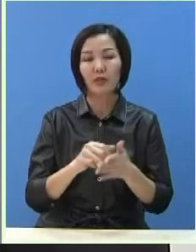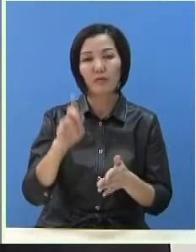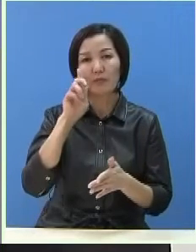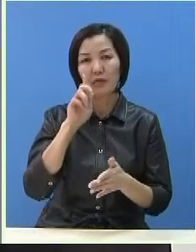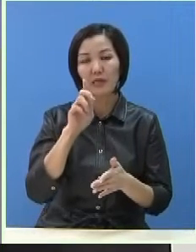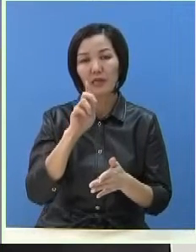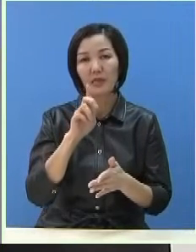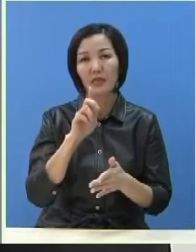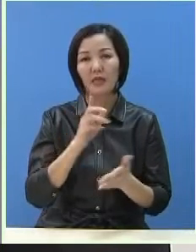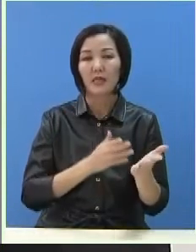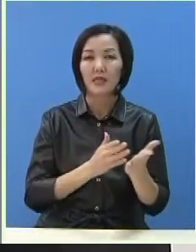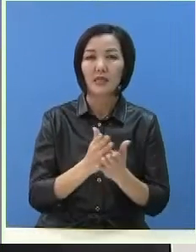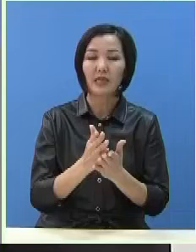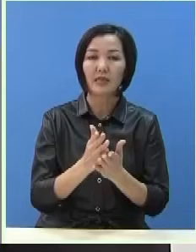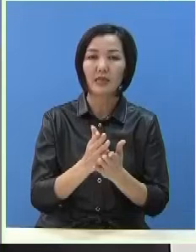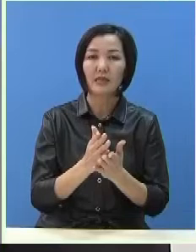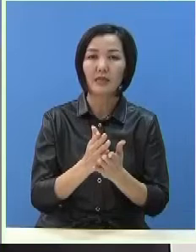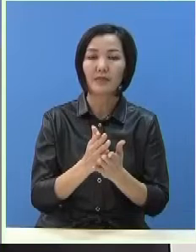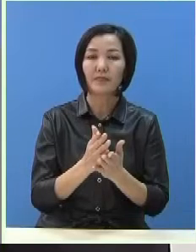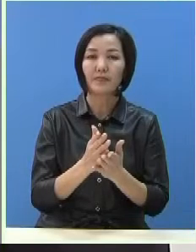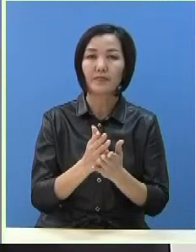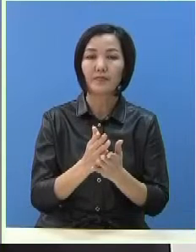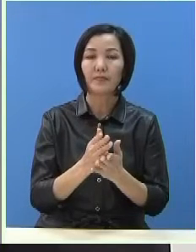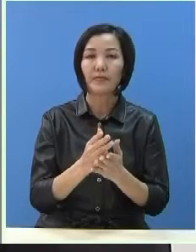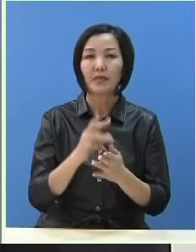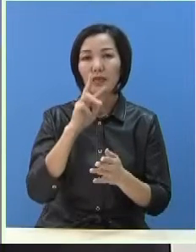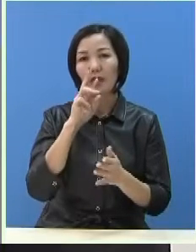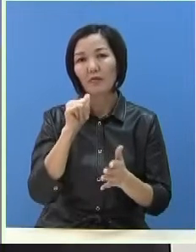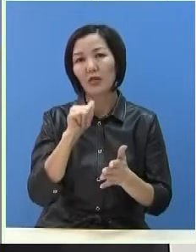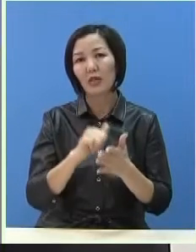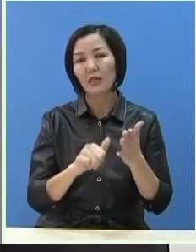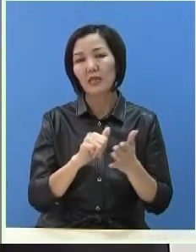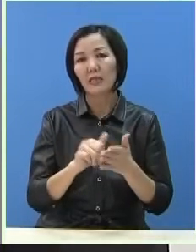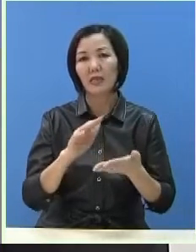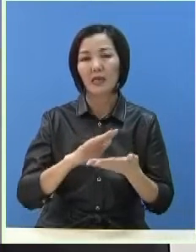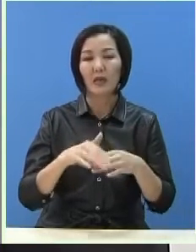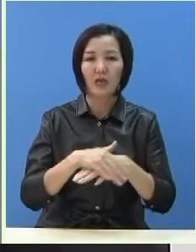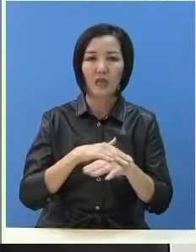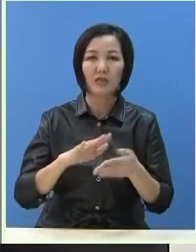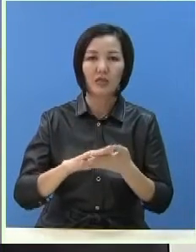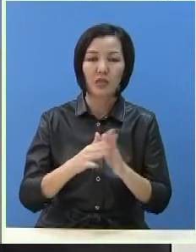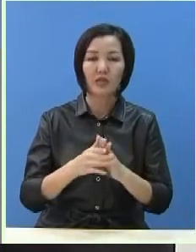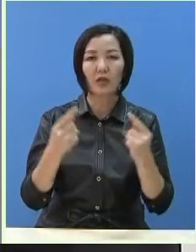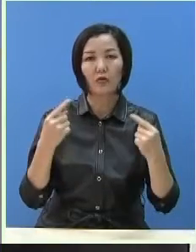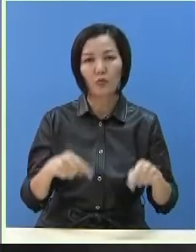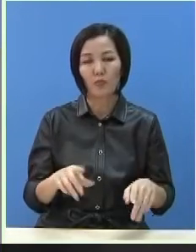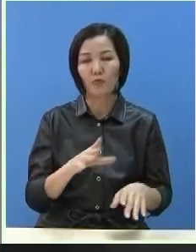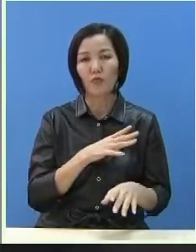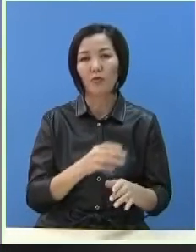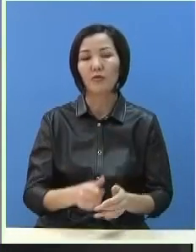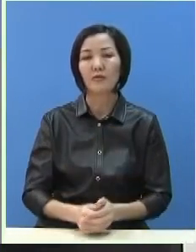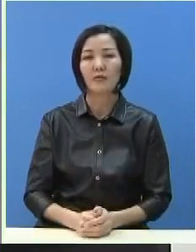мемлекеттегі саясаттың жаңағы олқылығы, халықтың әлеуметтік жағдайының төмендігі. Нақты себебі сол. 30 жыл бойына